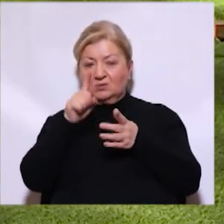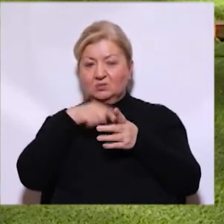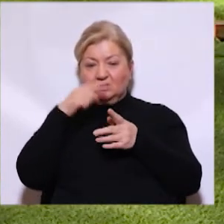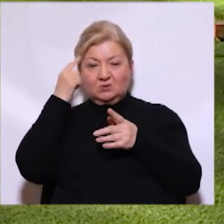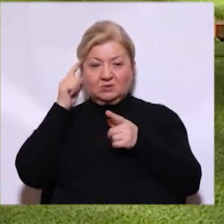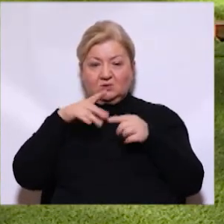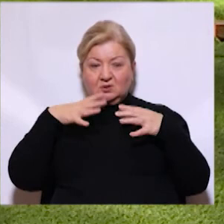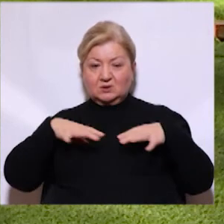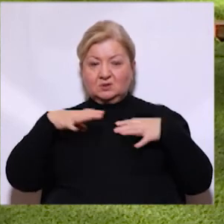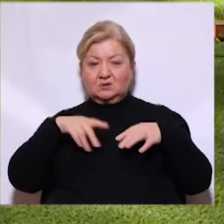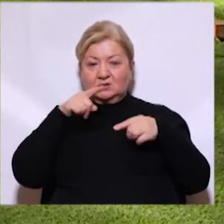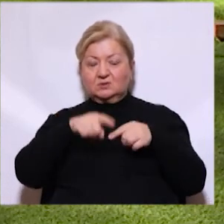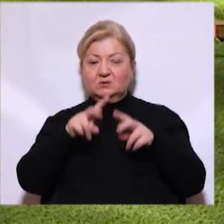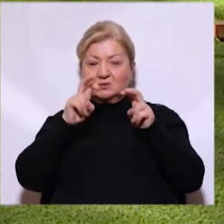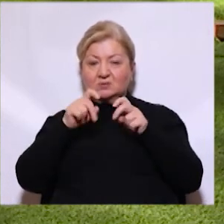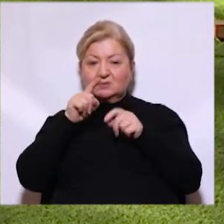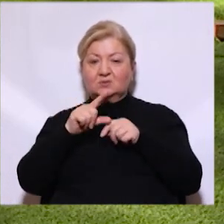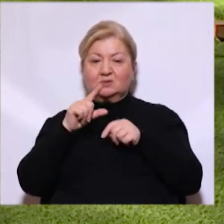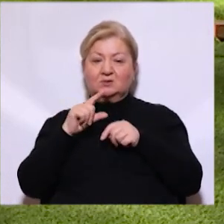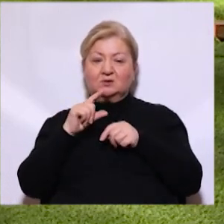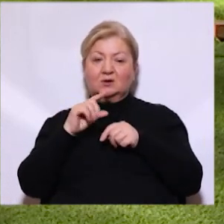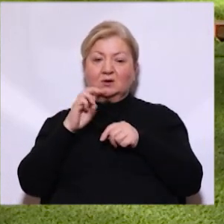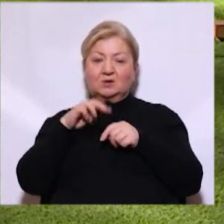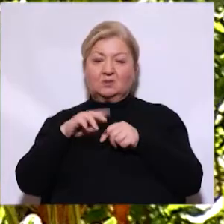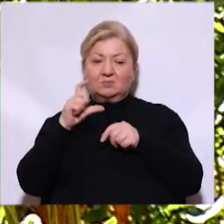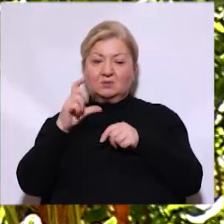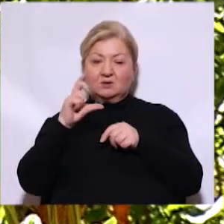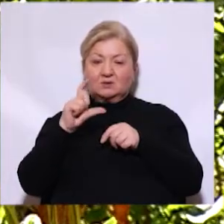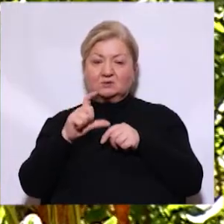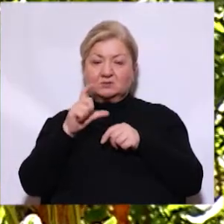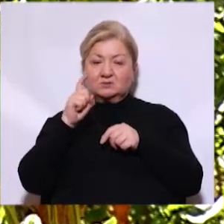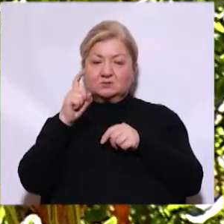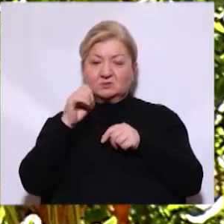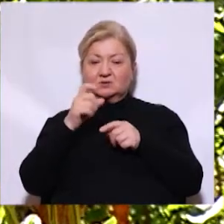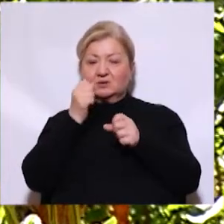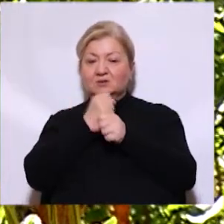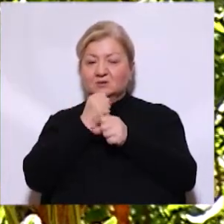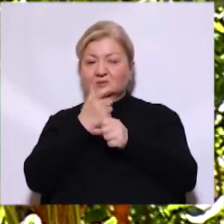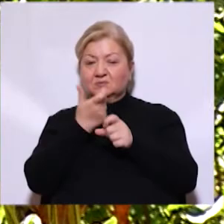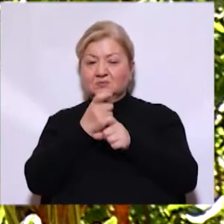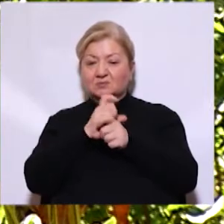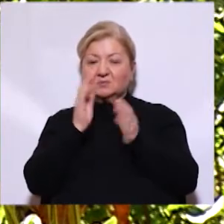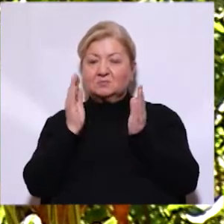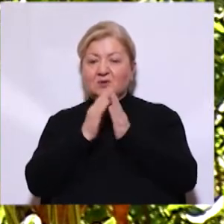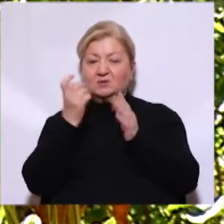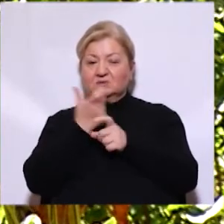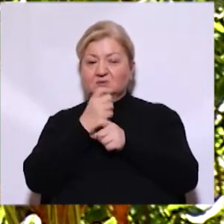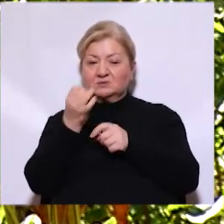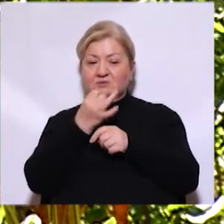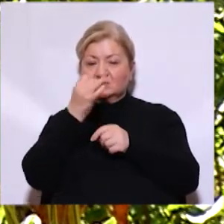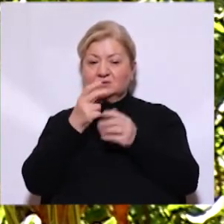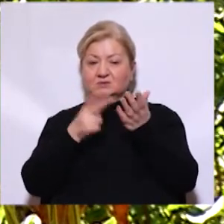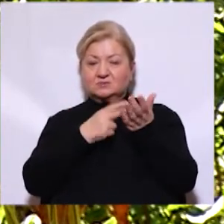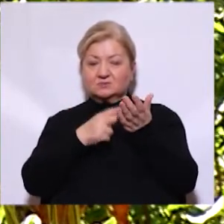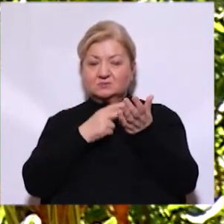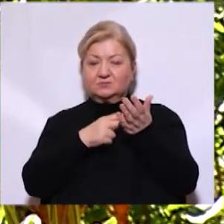ამ თემატიკას საქართველოში სწავლობდა, ეს არის თამუნა მესხი და თამუნამ გააკეთა ესეთი ძალიან საინტერესო, აი ძალიან პატარა, მაგრამ ძალიან